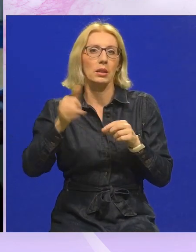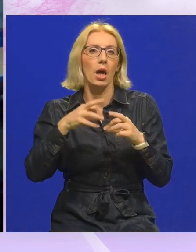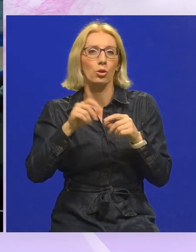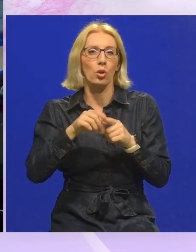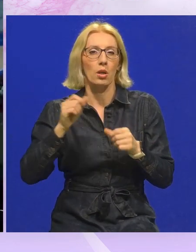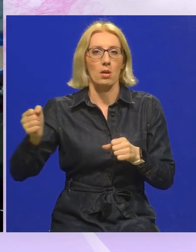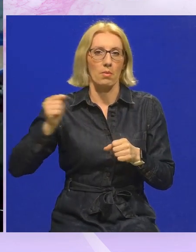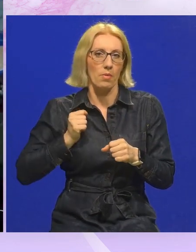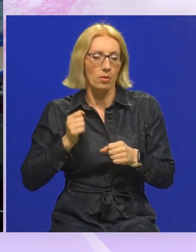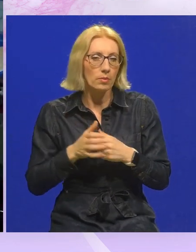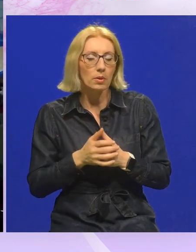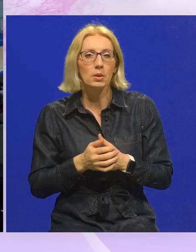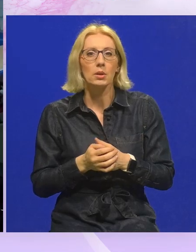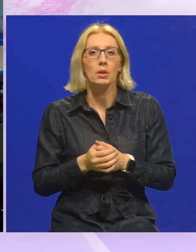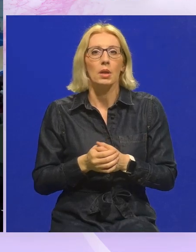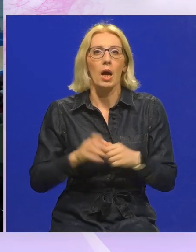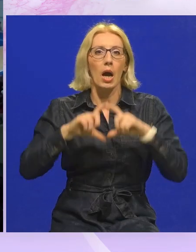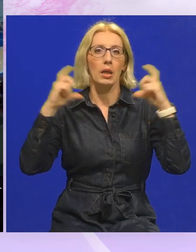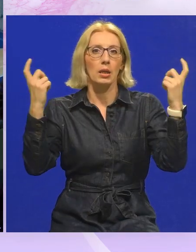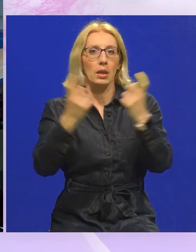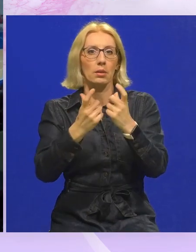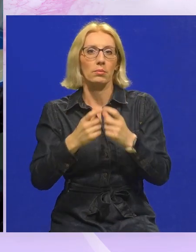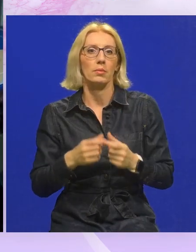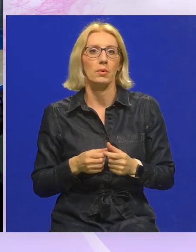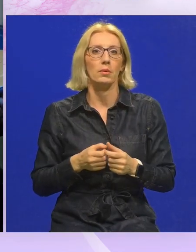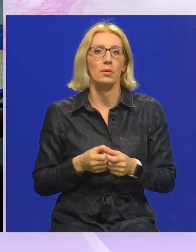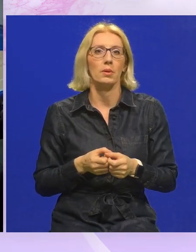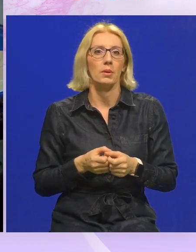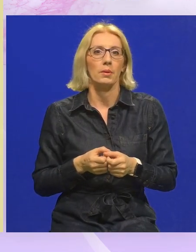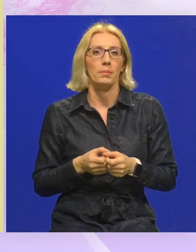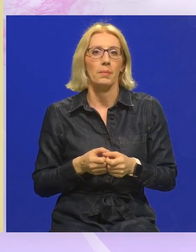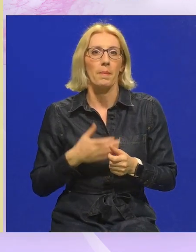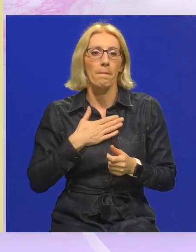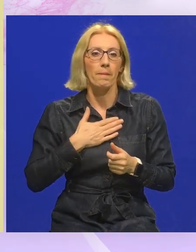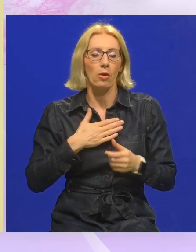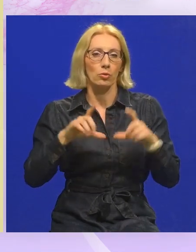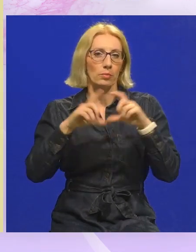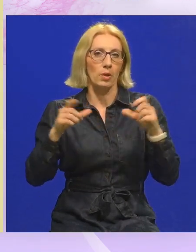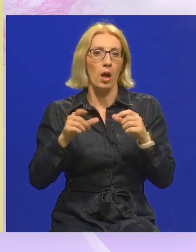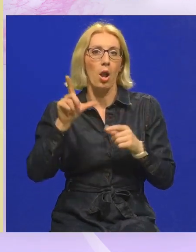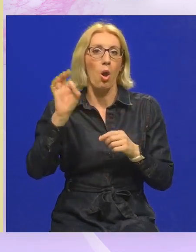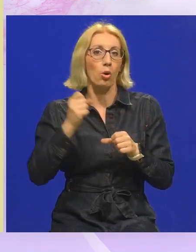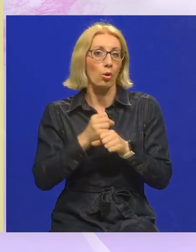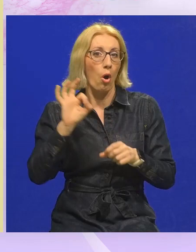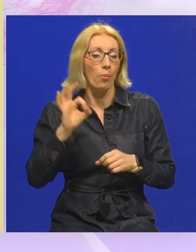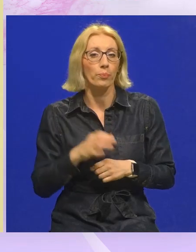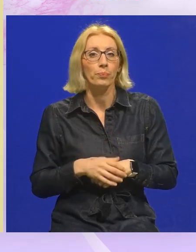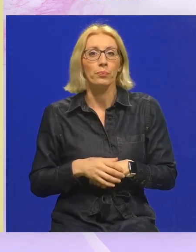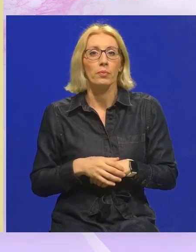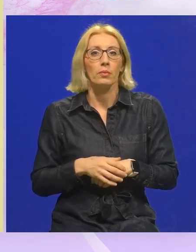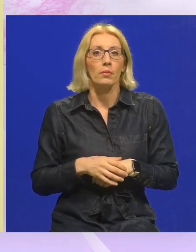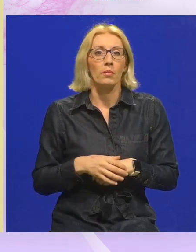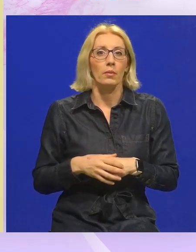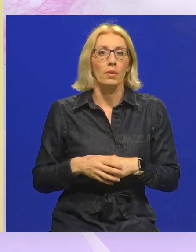predstavljaju grad i arenu i ne znam, vidite da je arena nama i na ovom našem logu koji će biti sve okolo